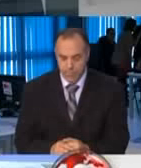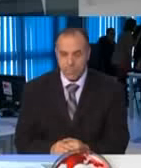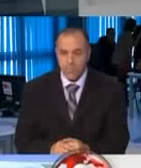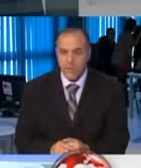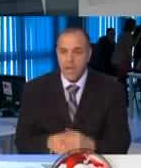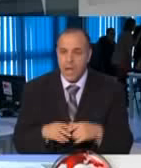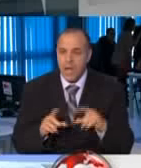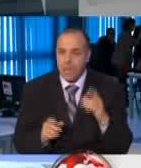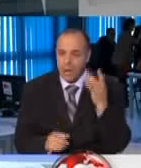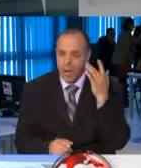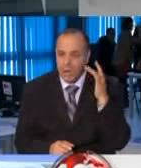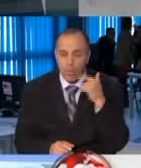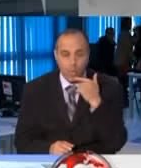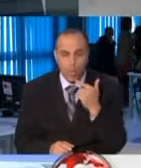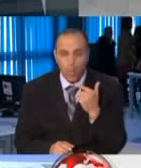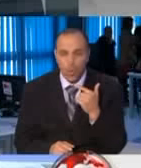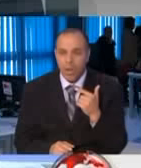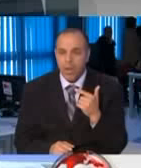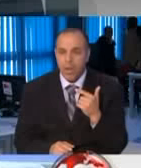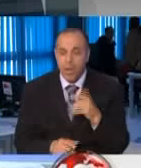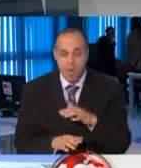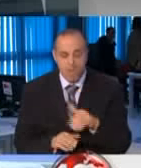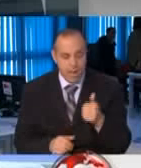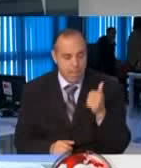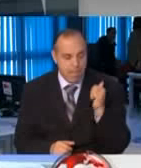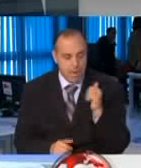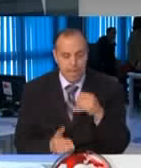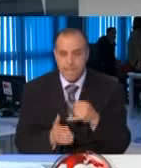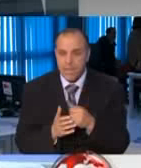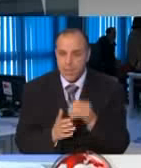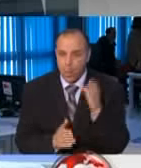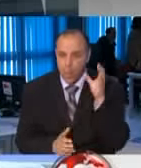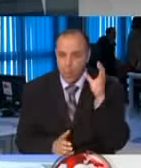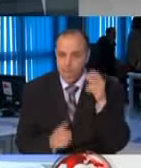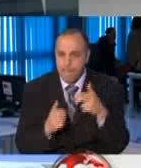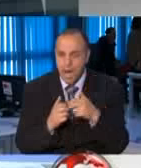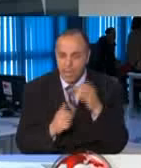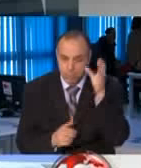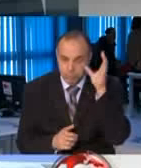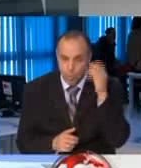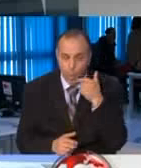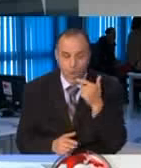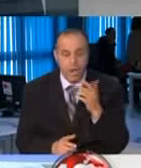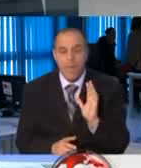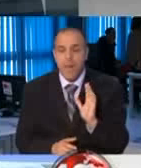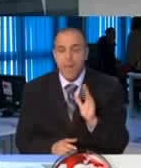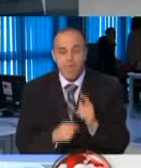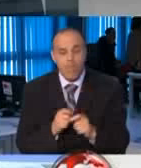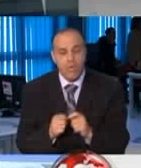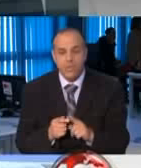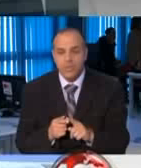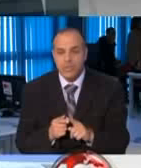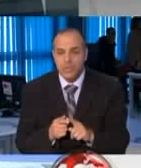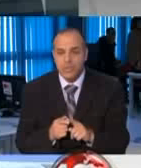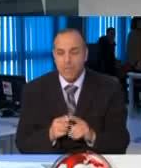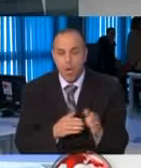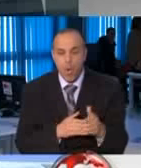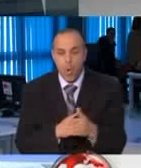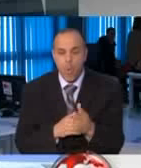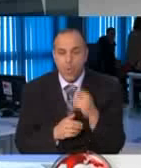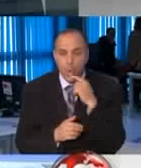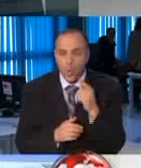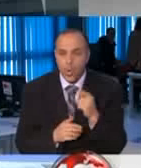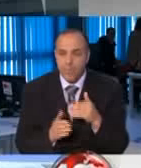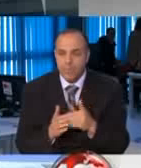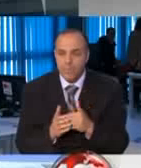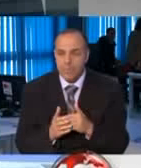إلى أخبار علمية الآن، فقد افتتح أمس في مدينة العلوم معرض علمي تفاعلي مؤقت للحيتان يتواصل